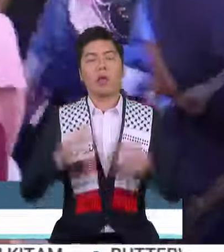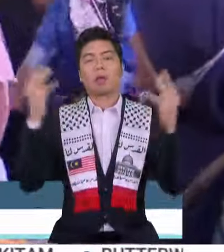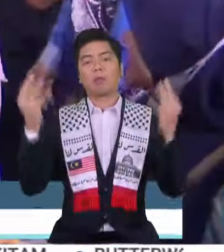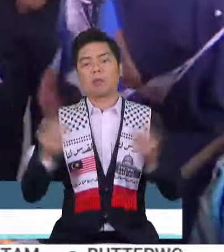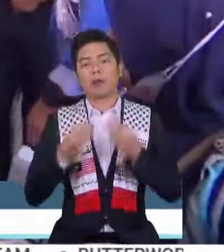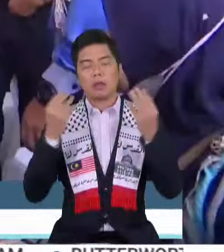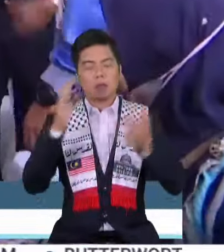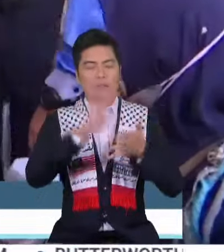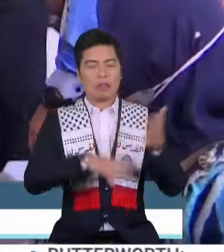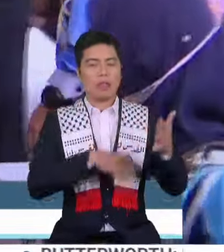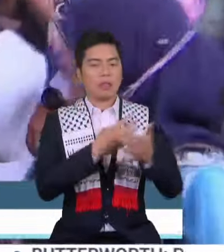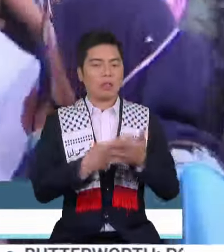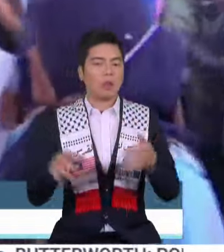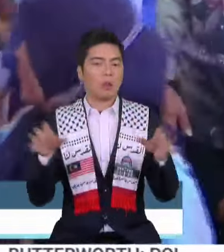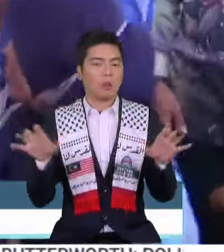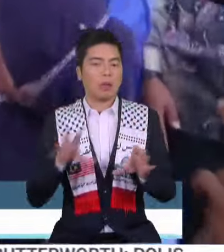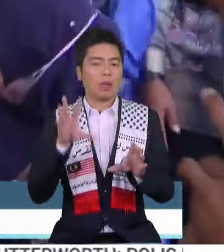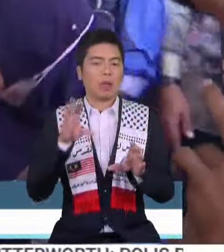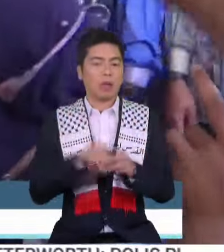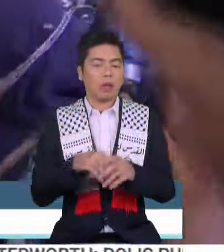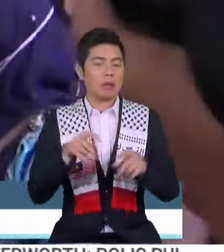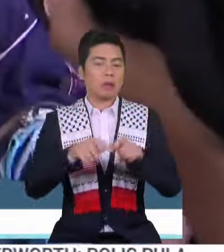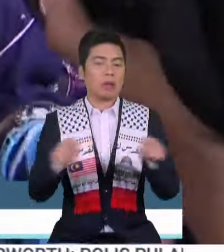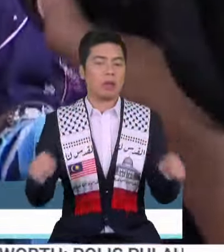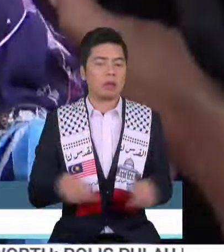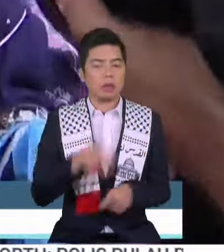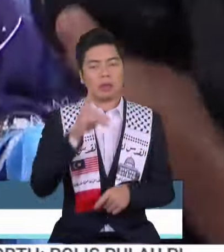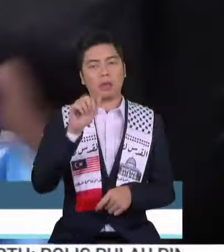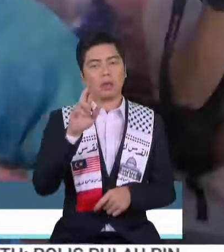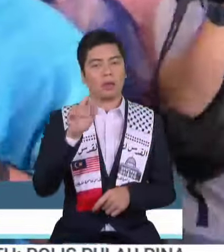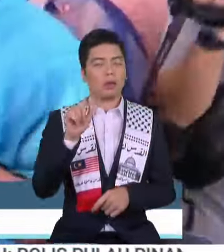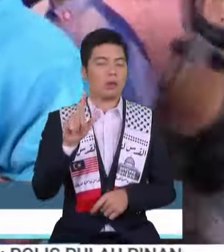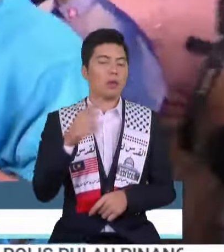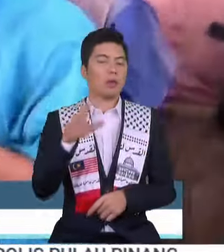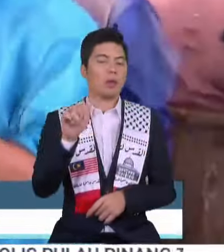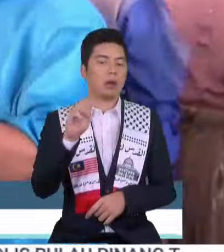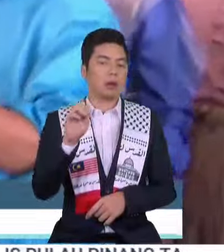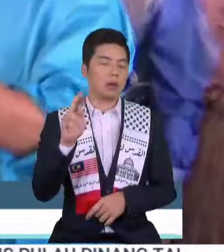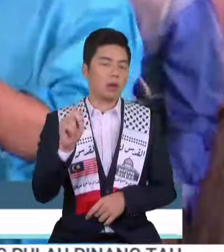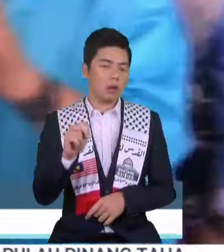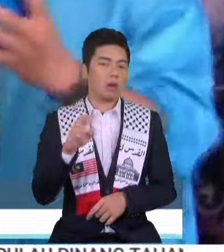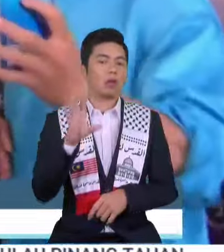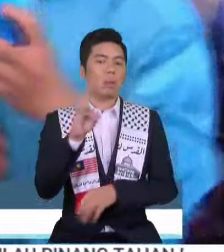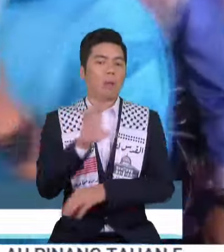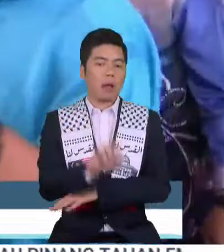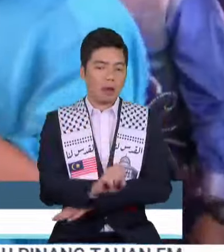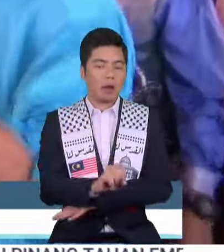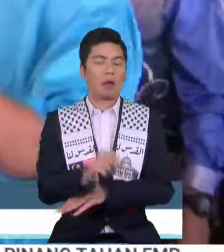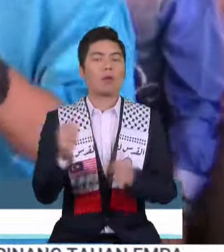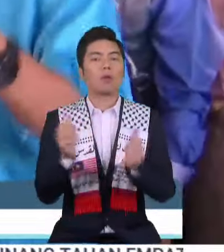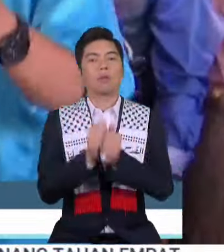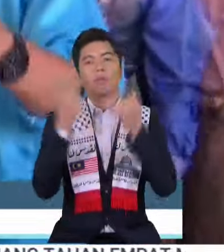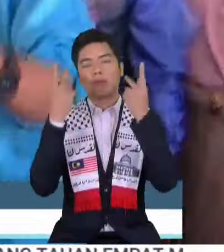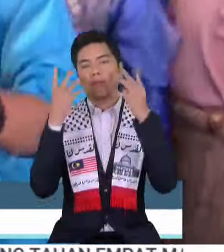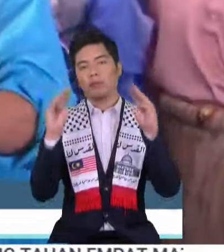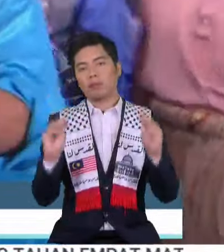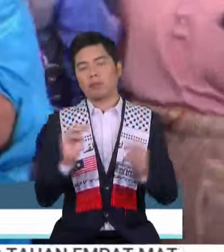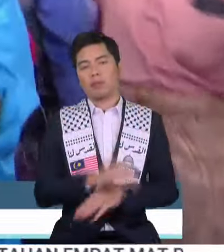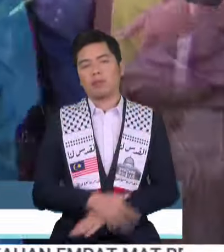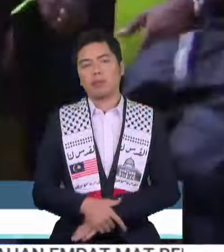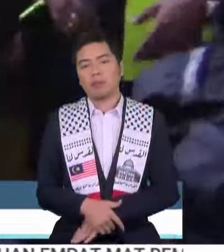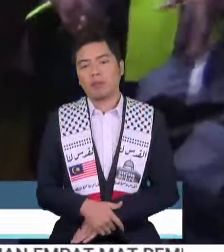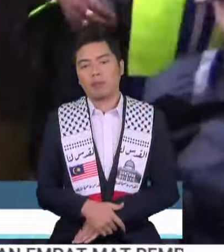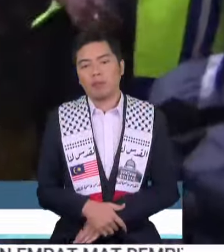Majlis dijadual berlangsung di Tasik Darul Aman Jitra bermula 7 malam akan diserikan dengan kehadiran Perdana Menteri.